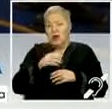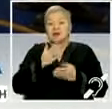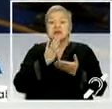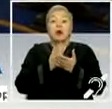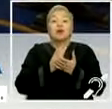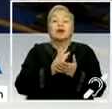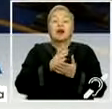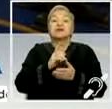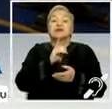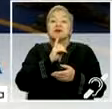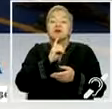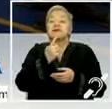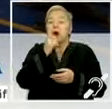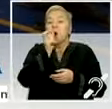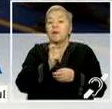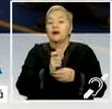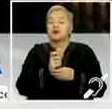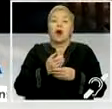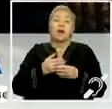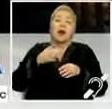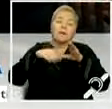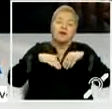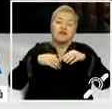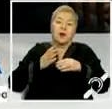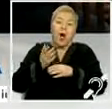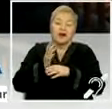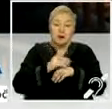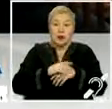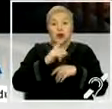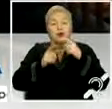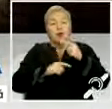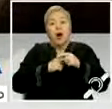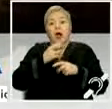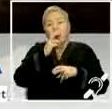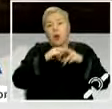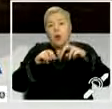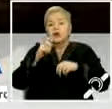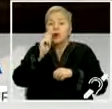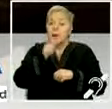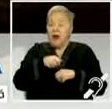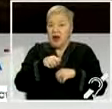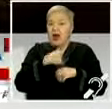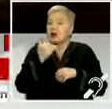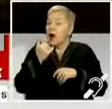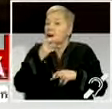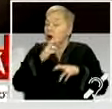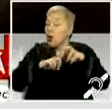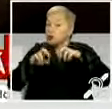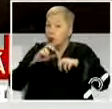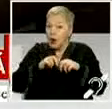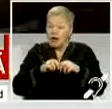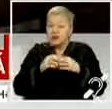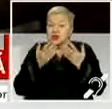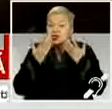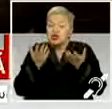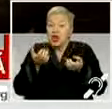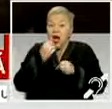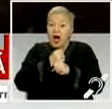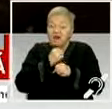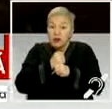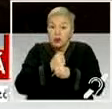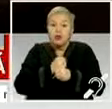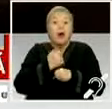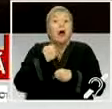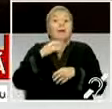va lua locul lui Adrian Chesnoiu și, în paralel, o anchetă penală, bineînțeles, o anchetă care investigează faptele constatate